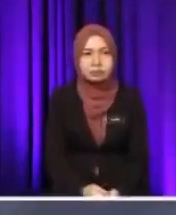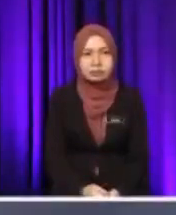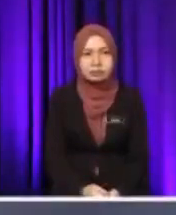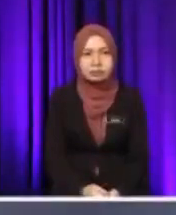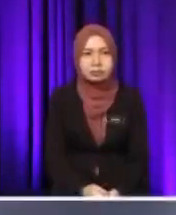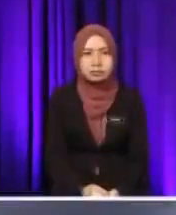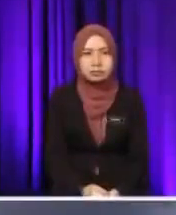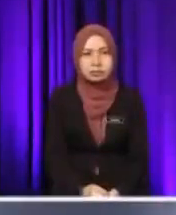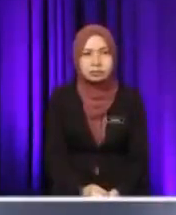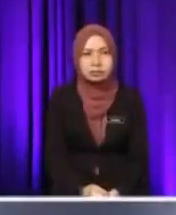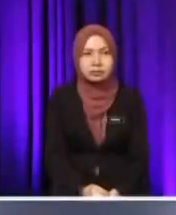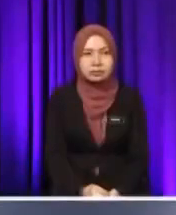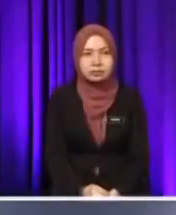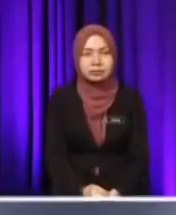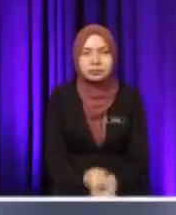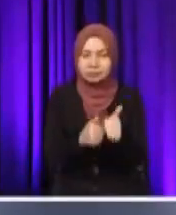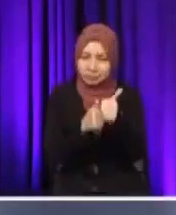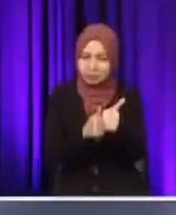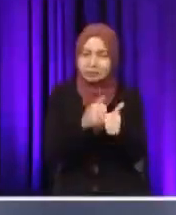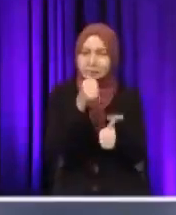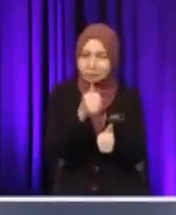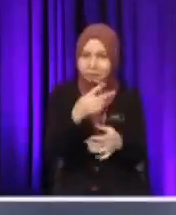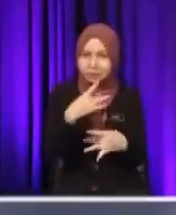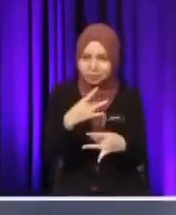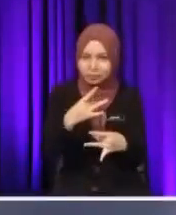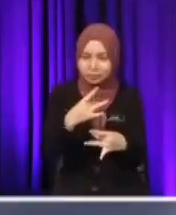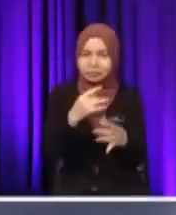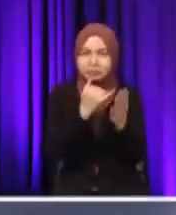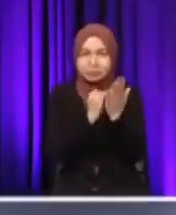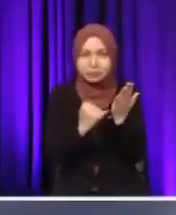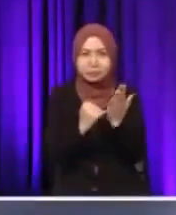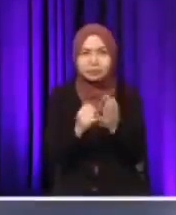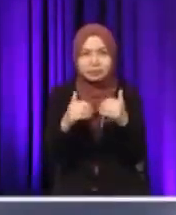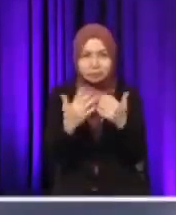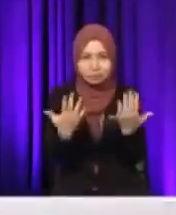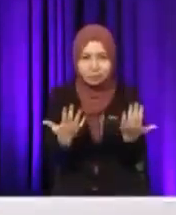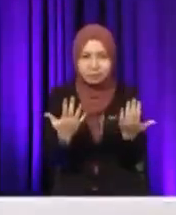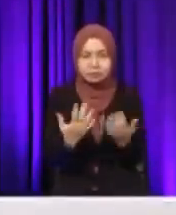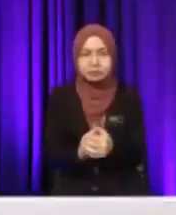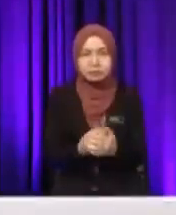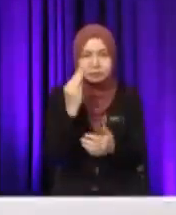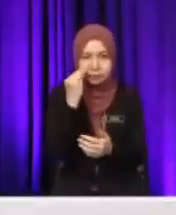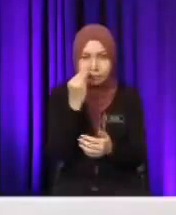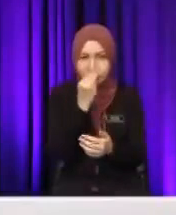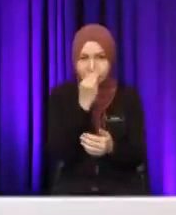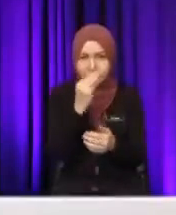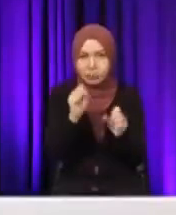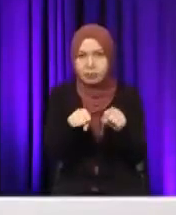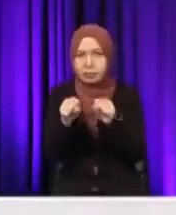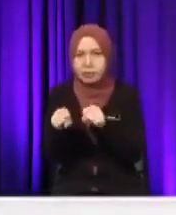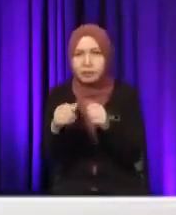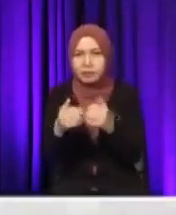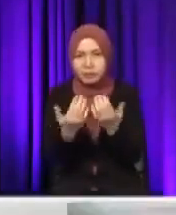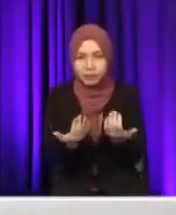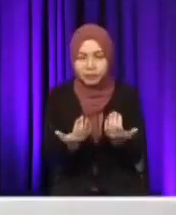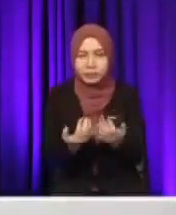Abang ikut abang nak design apa? Okey, sekarang kena design. Abang nak pakai semua pun apa? Okey. Boleh. Boleh, jom. Kita buat sama-sama bang. Farisha, ini